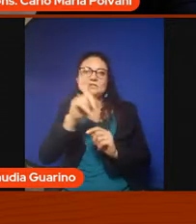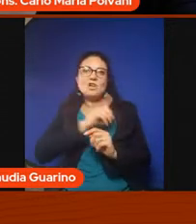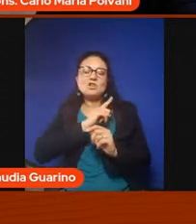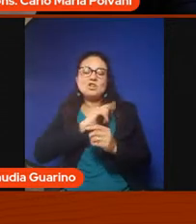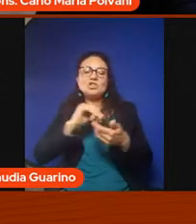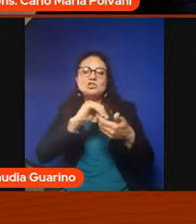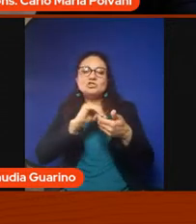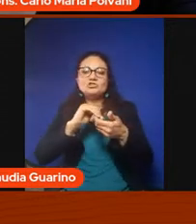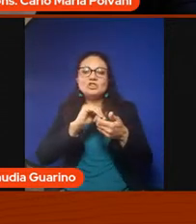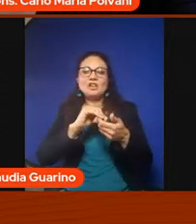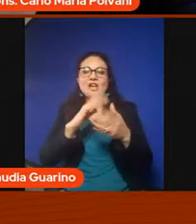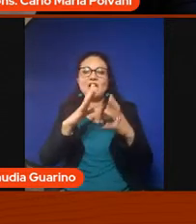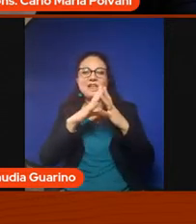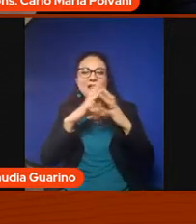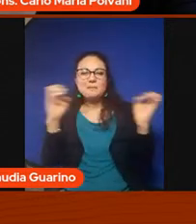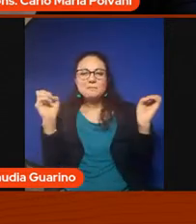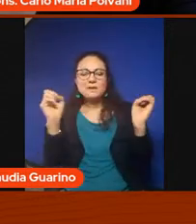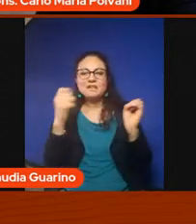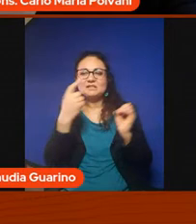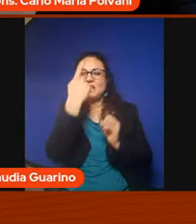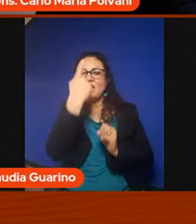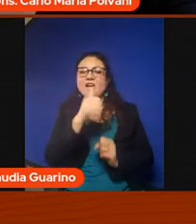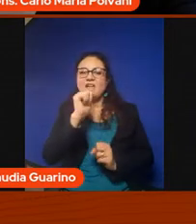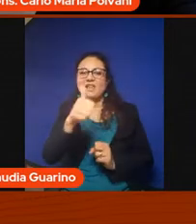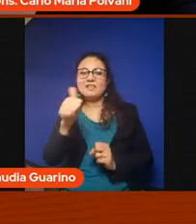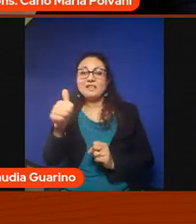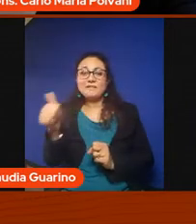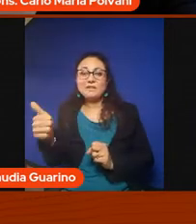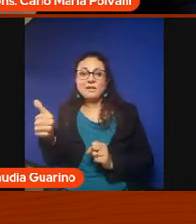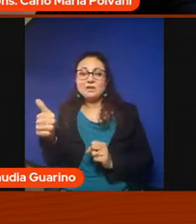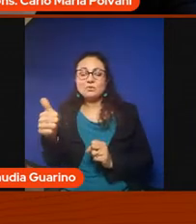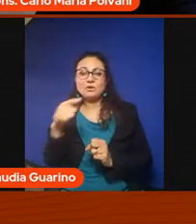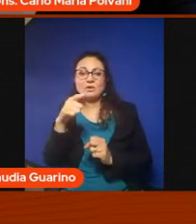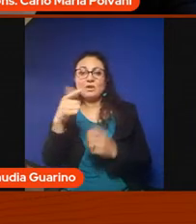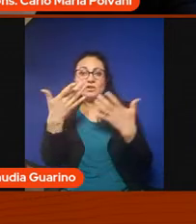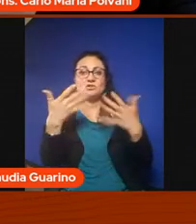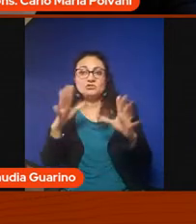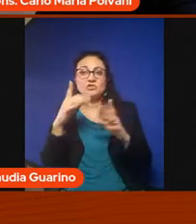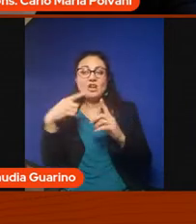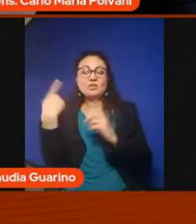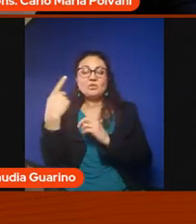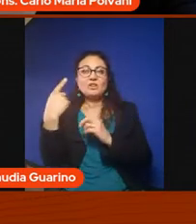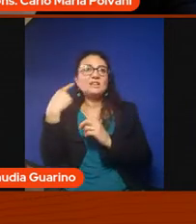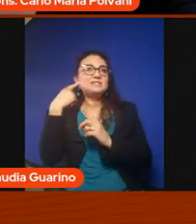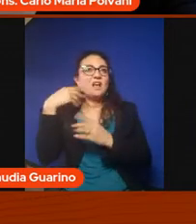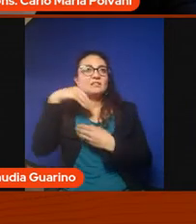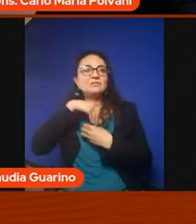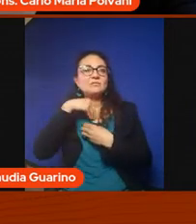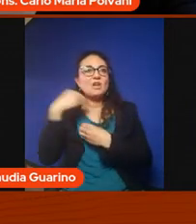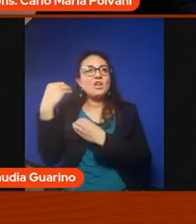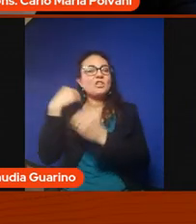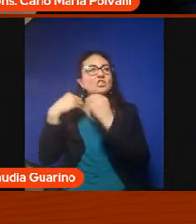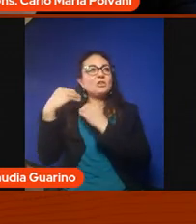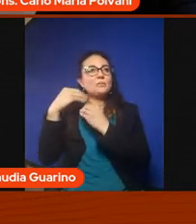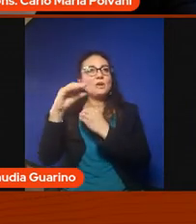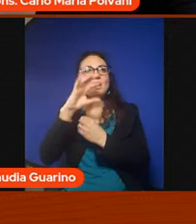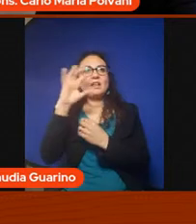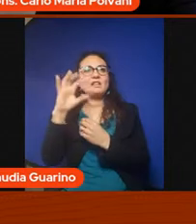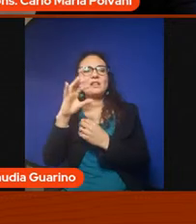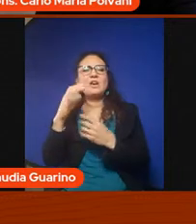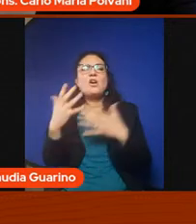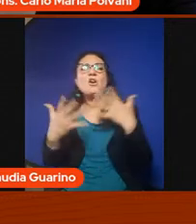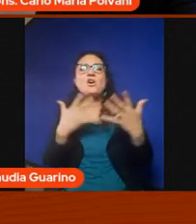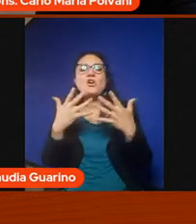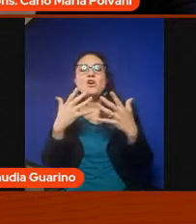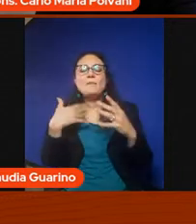imprese, gli individui si stiano domandando come appunto